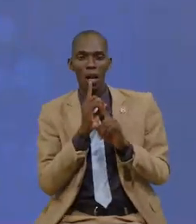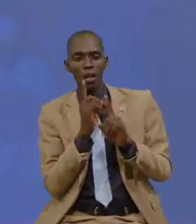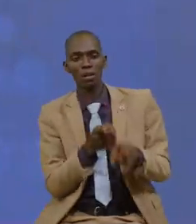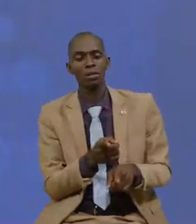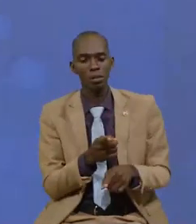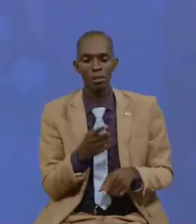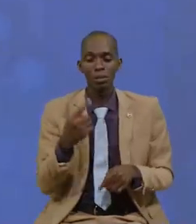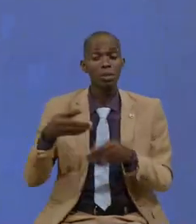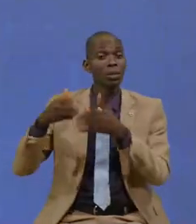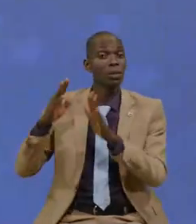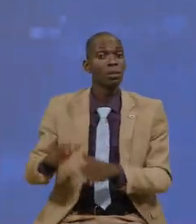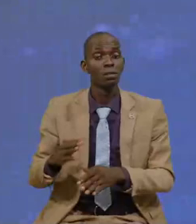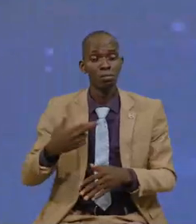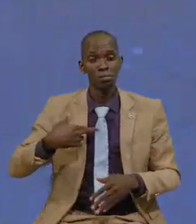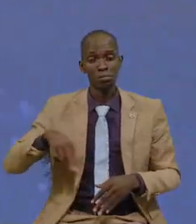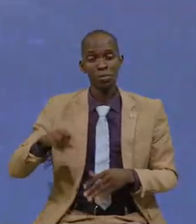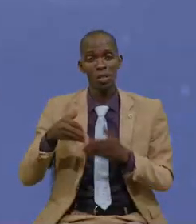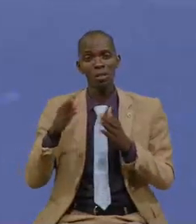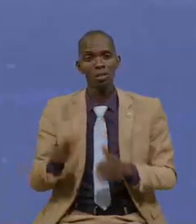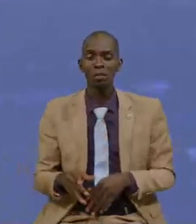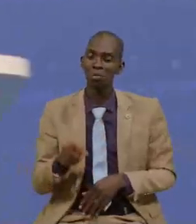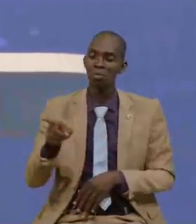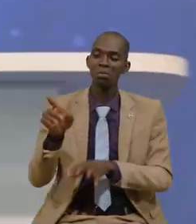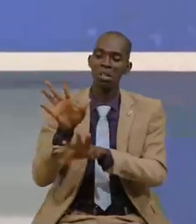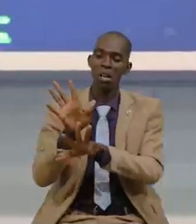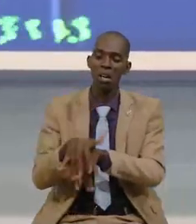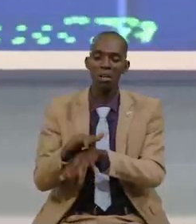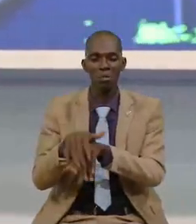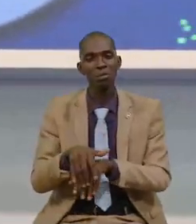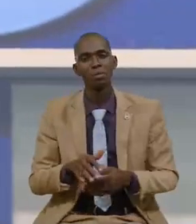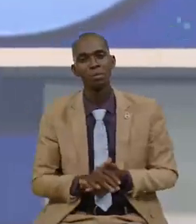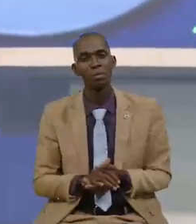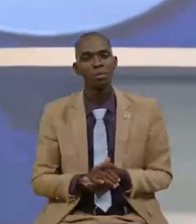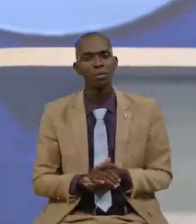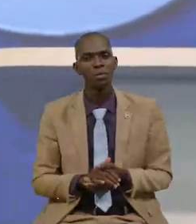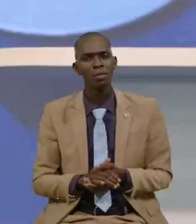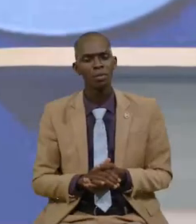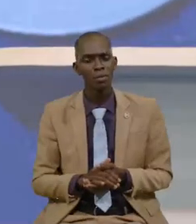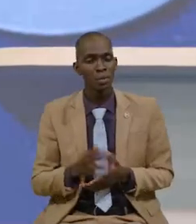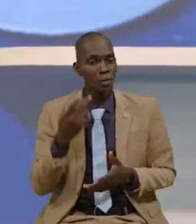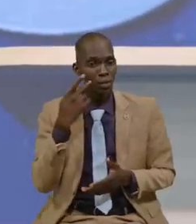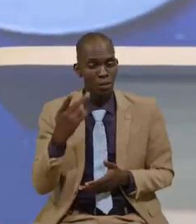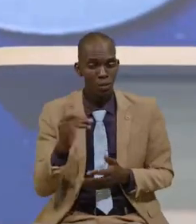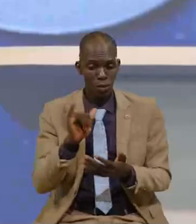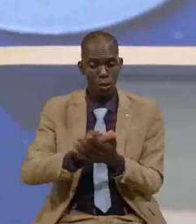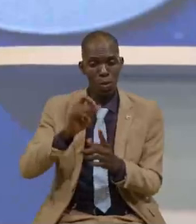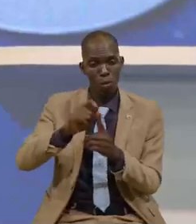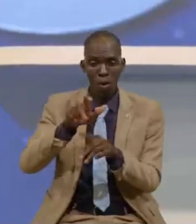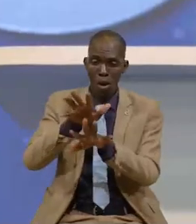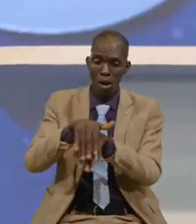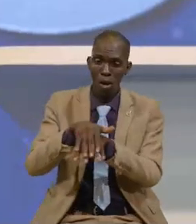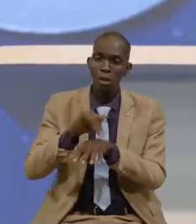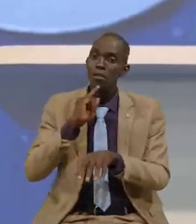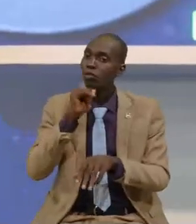Et le verset 15. Hypocrite, lui répondit le Seigneur.